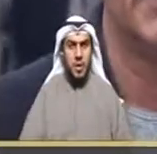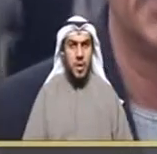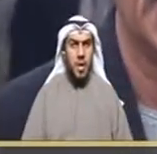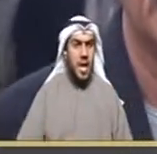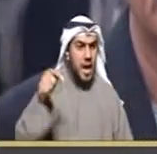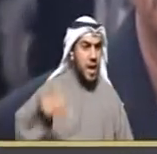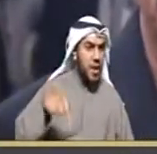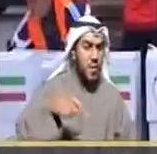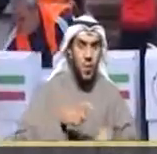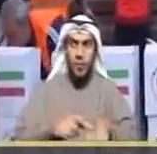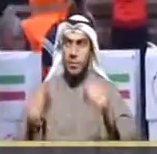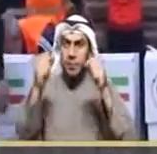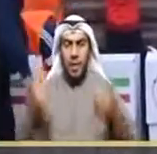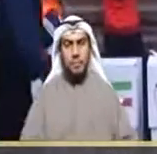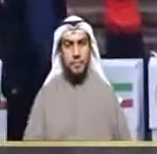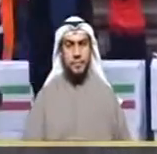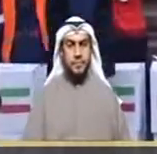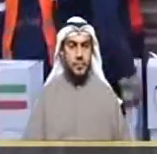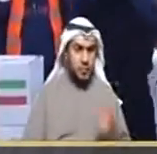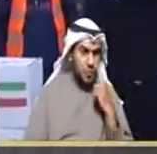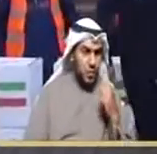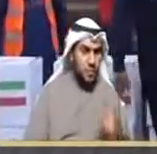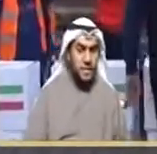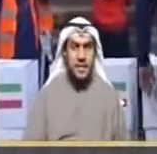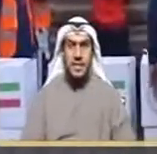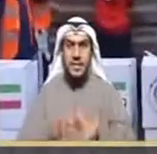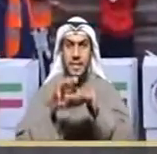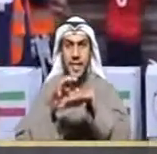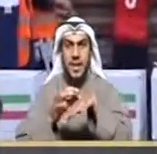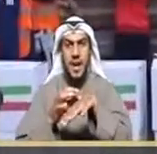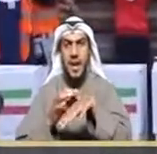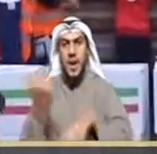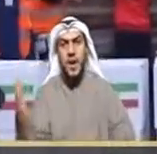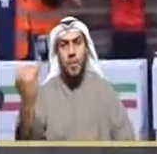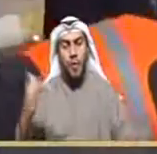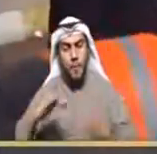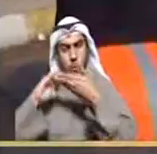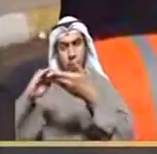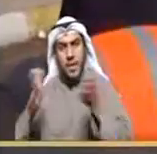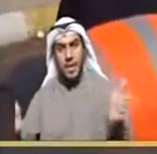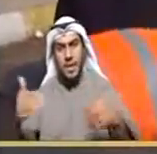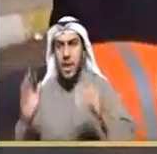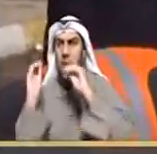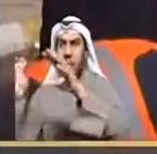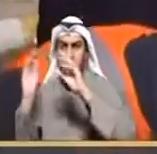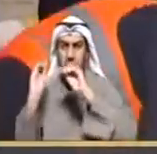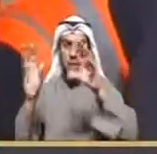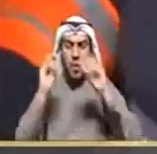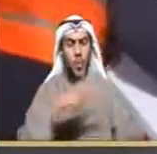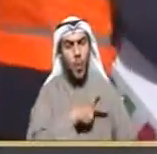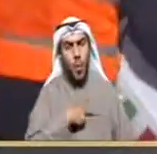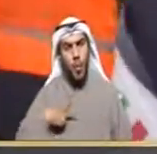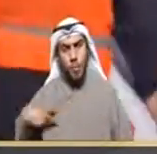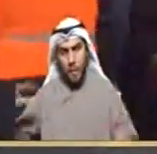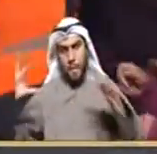في أزمته هذه. جرى توزيع المساعدات الإنسانية بتنسيق من رئاسة الوزراء العراقية والحكومة المحلية